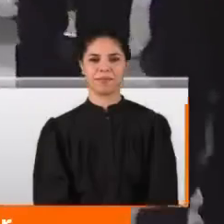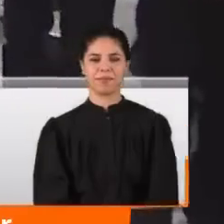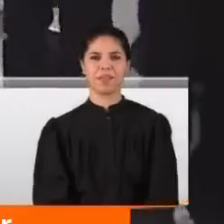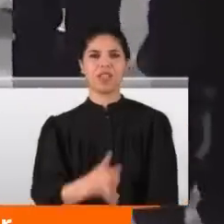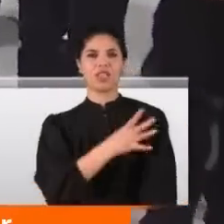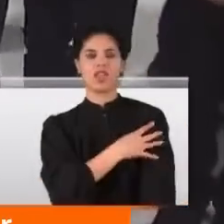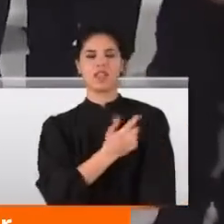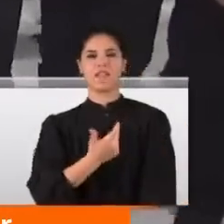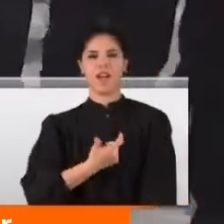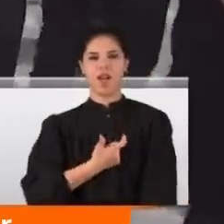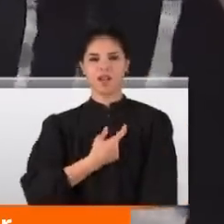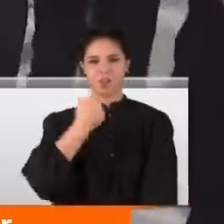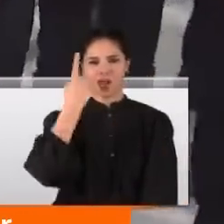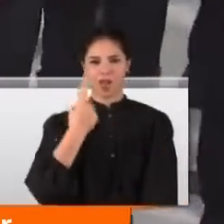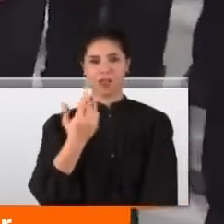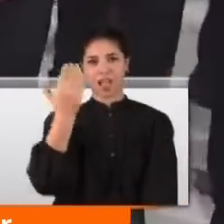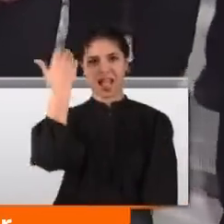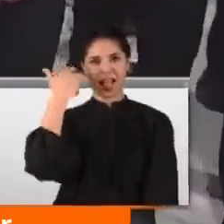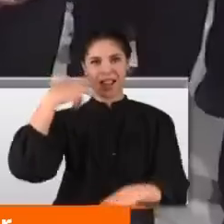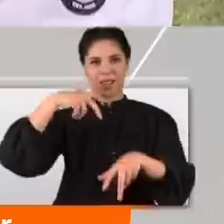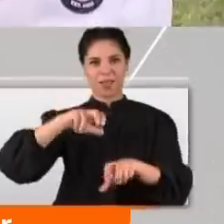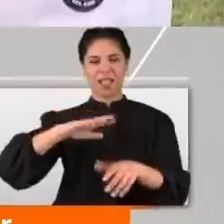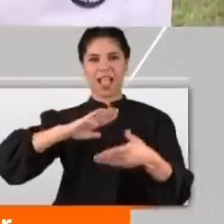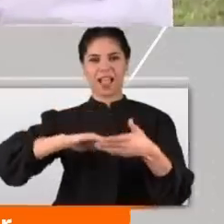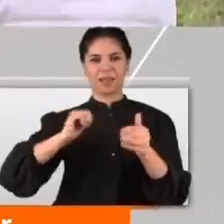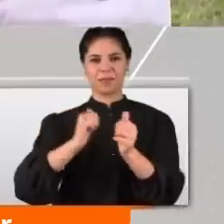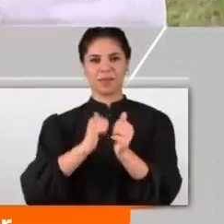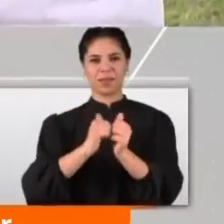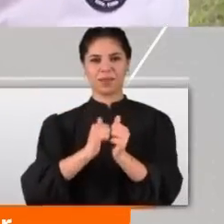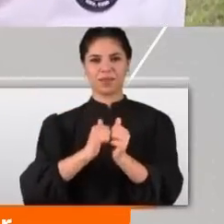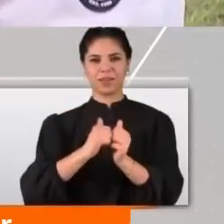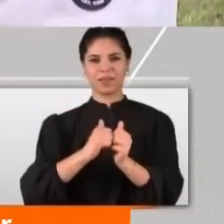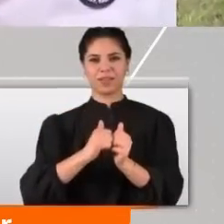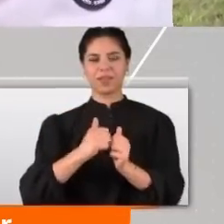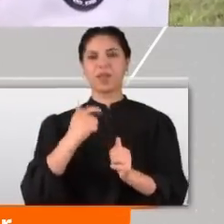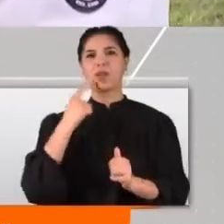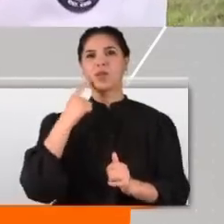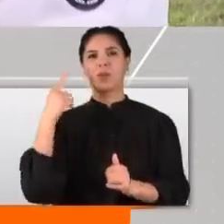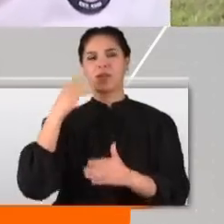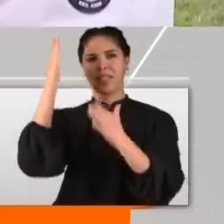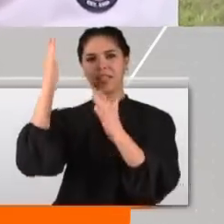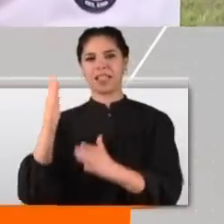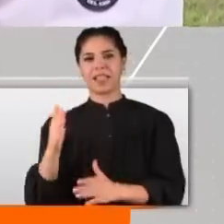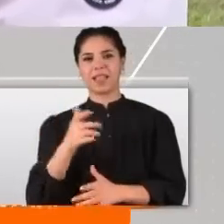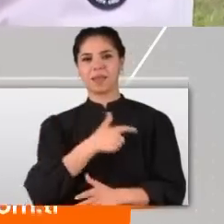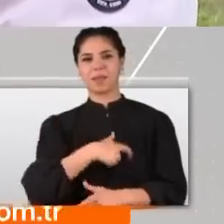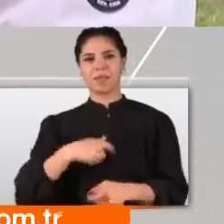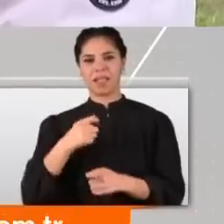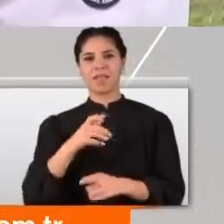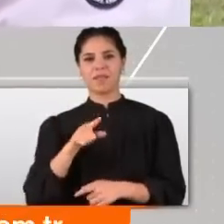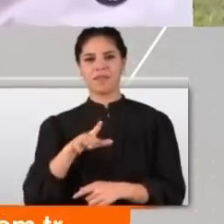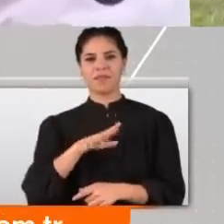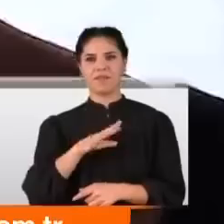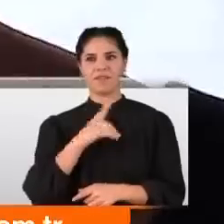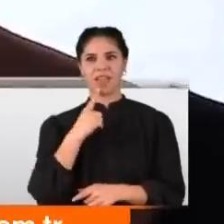4. sınıf öğrencisi önce arka vagona bindi arkadaşlarıyla. Cumhurbaşkanı burada mı? Milli Eğitim falan dediler ki evet burada